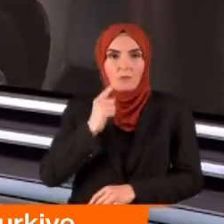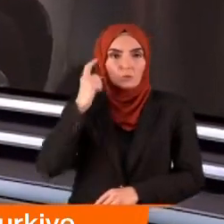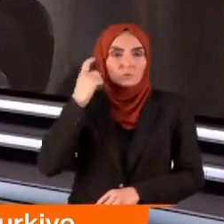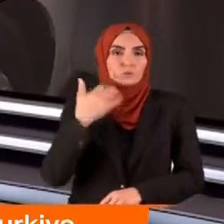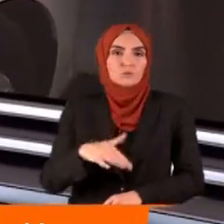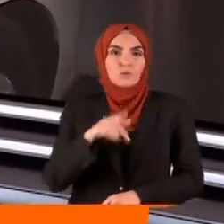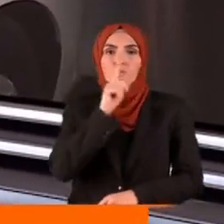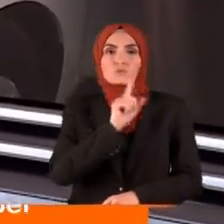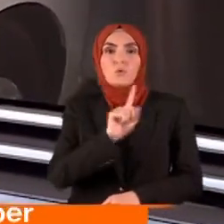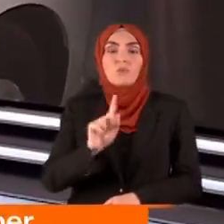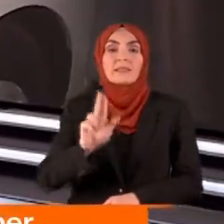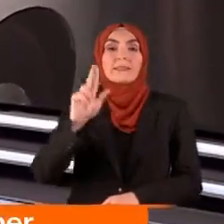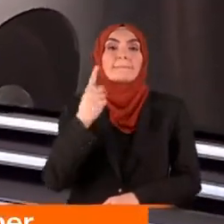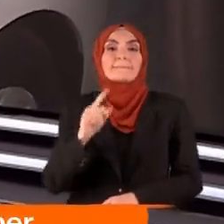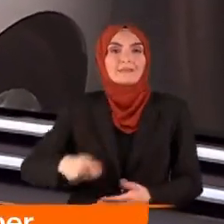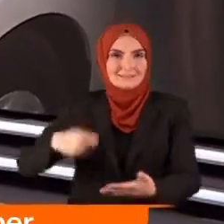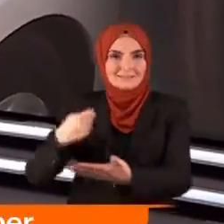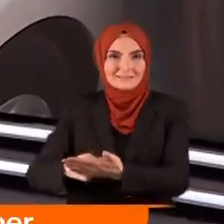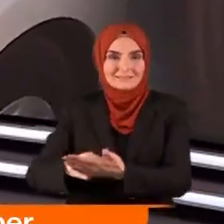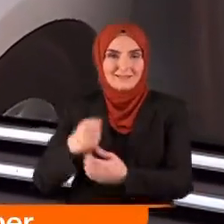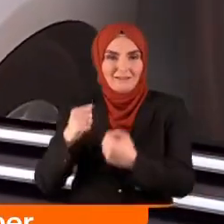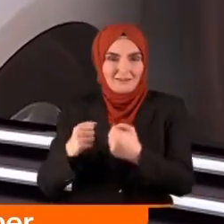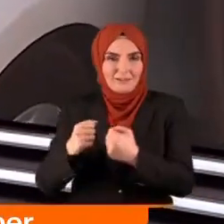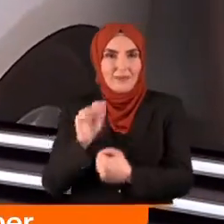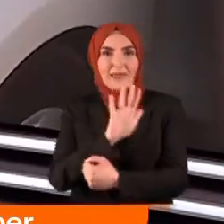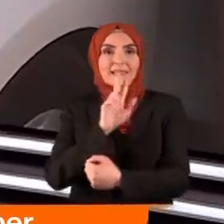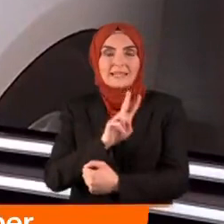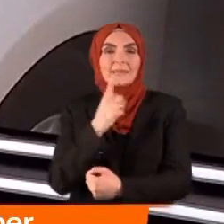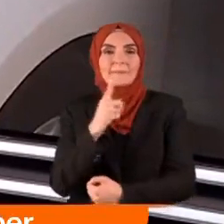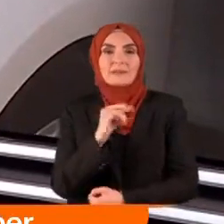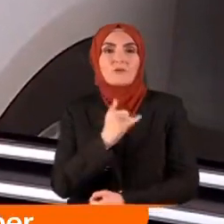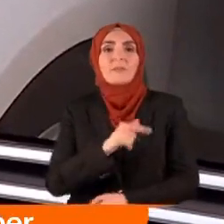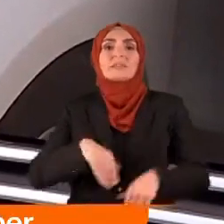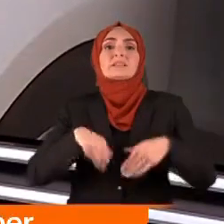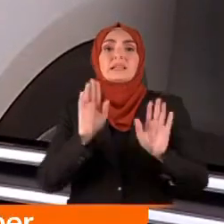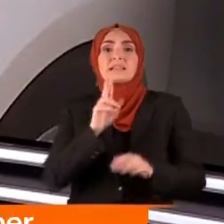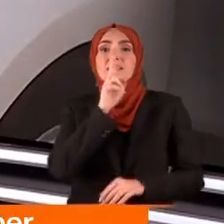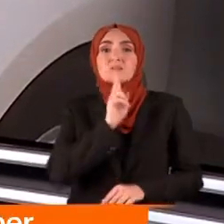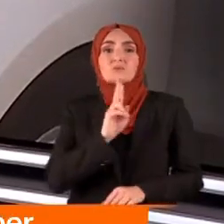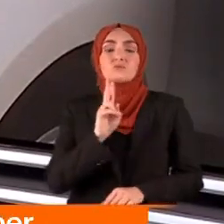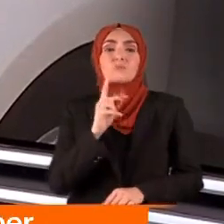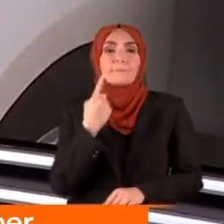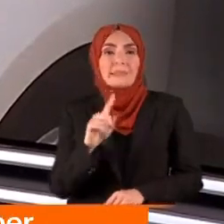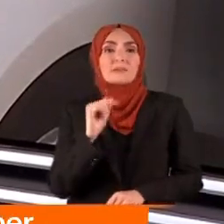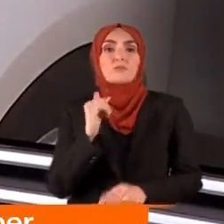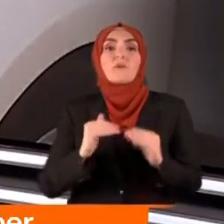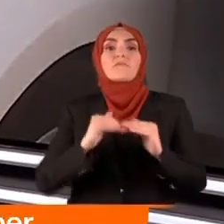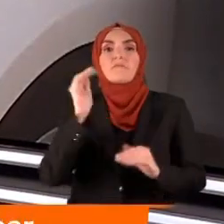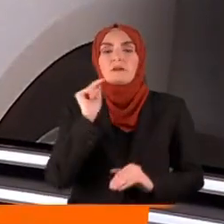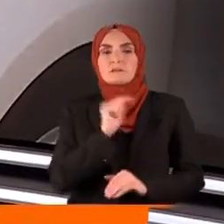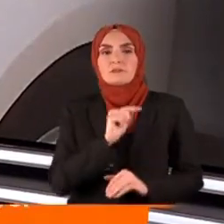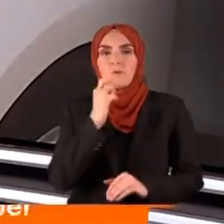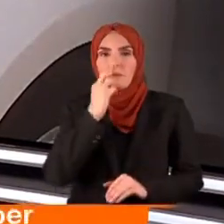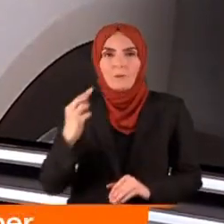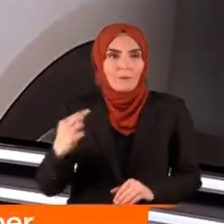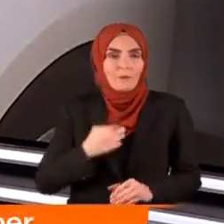lira verdiği araç 52 bin değil 211 bin kilometredeydi. Kandırıldığını, dolandırıldığını düşünen Orak soluğu